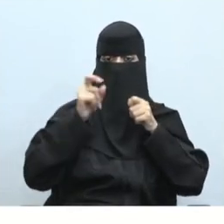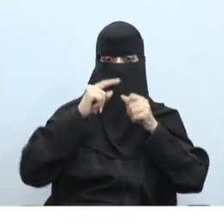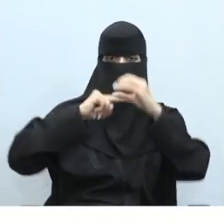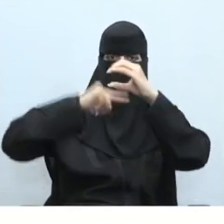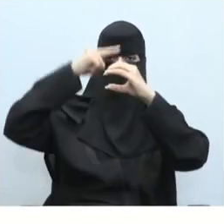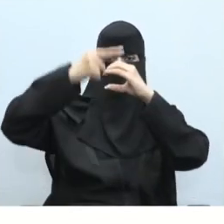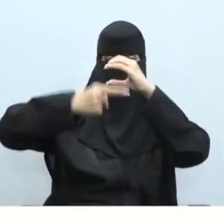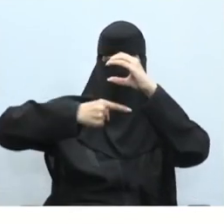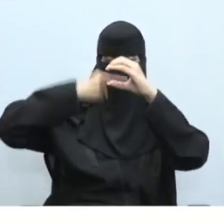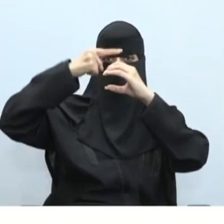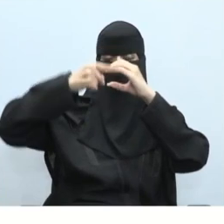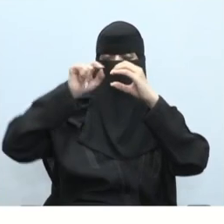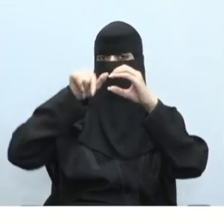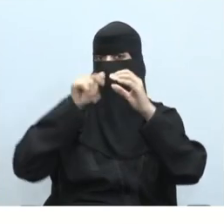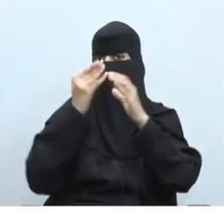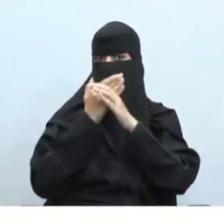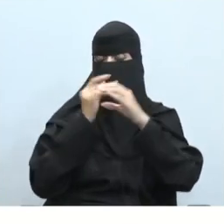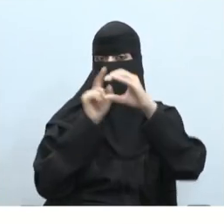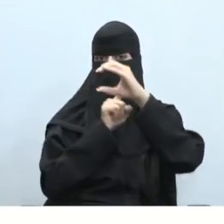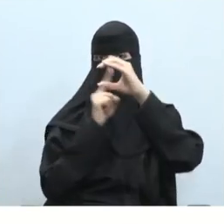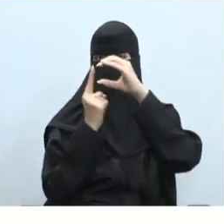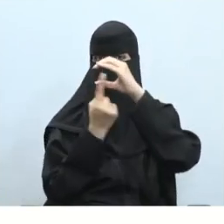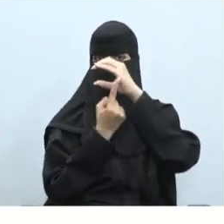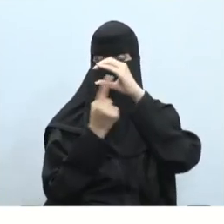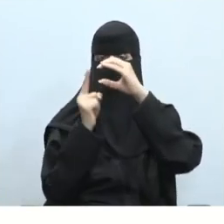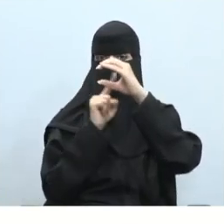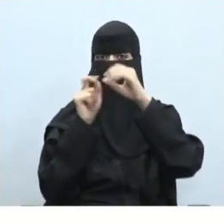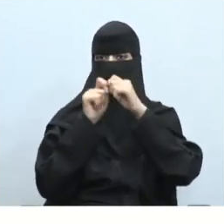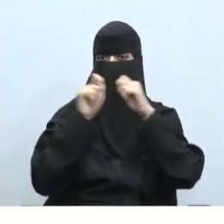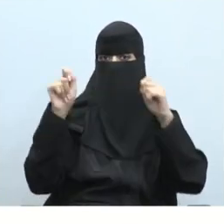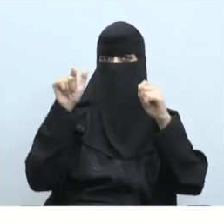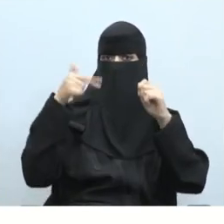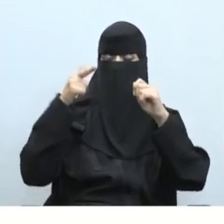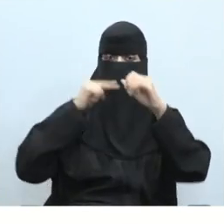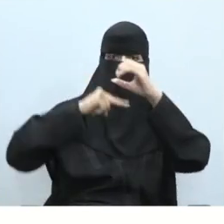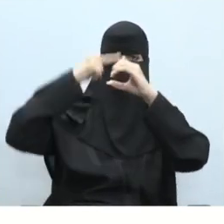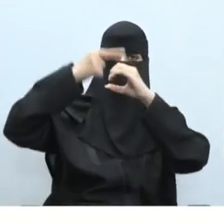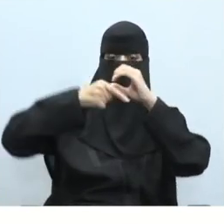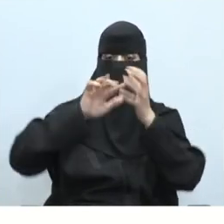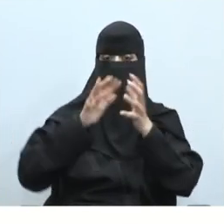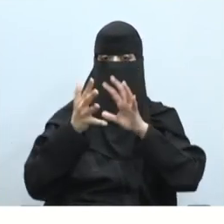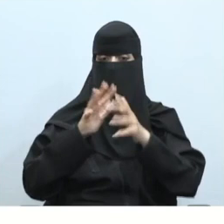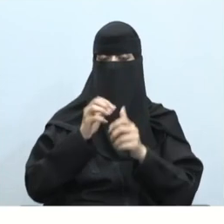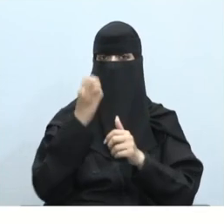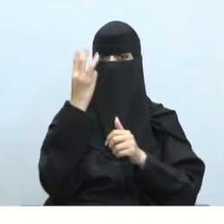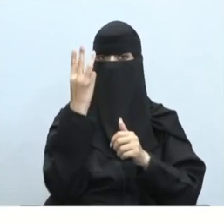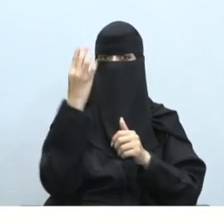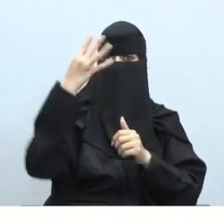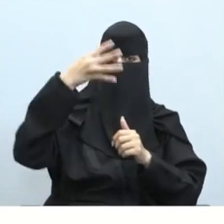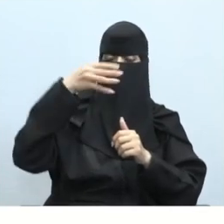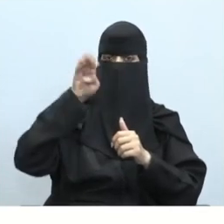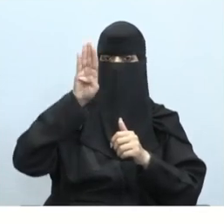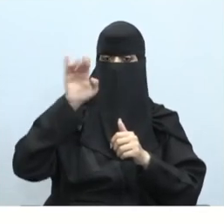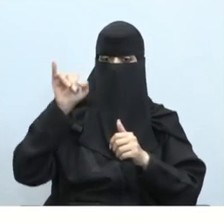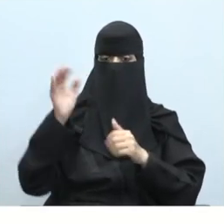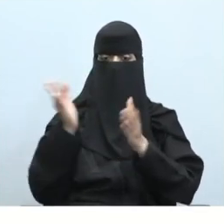القطبي والقطر القطبي حيث ان القطر الاستوائي اطول من القطر القطبي بنحو 43